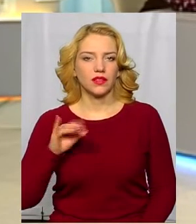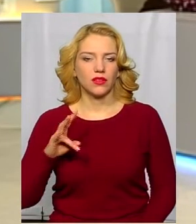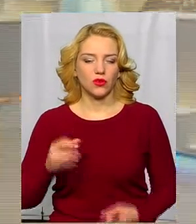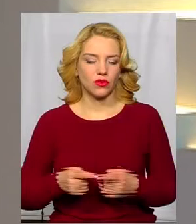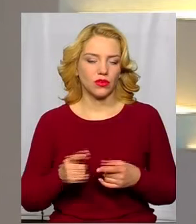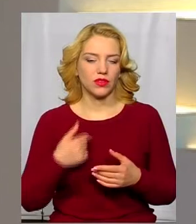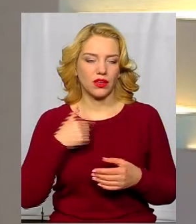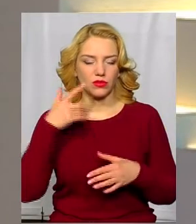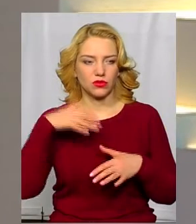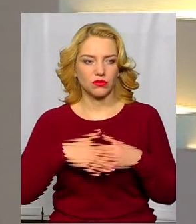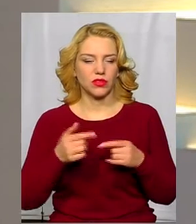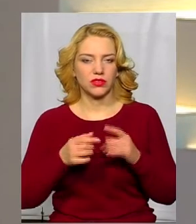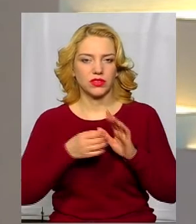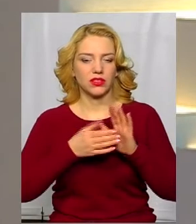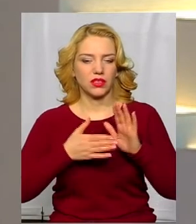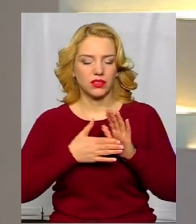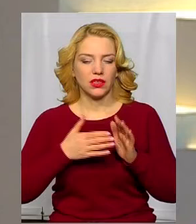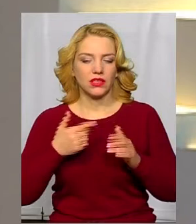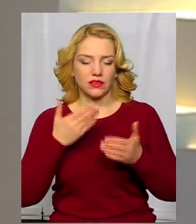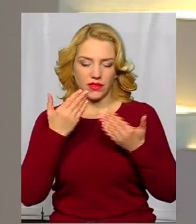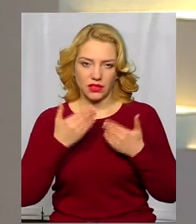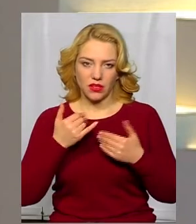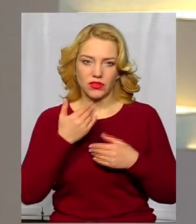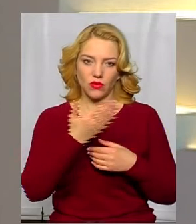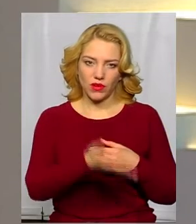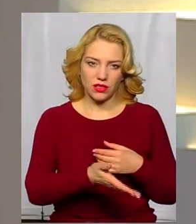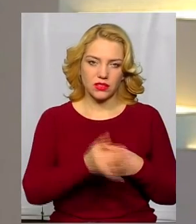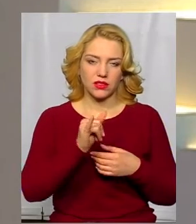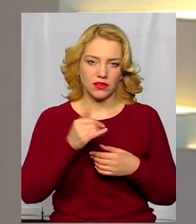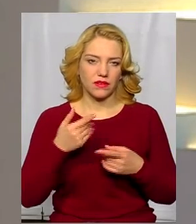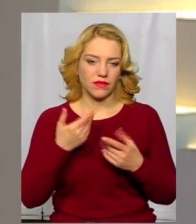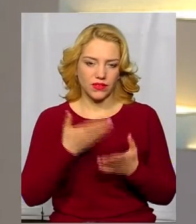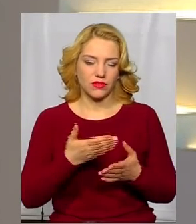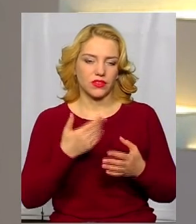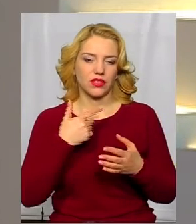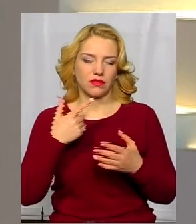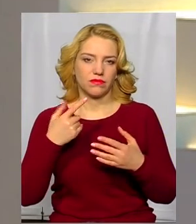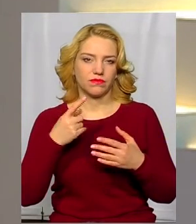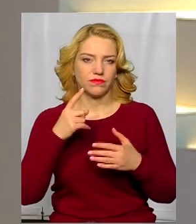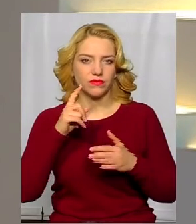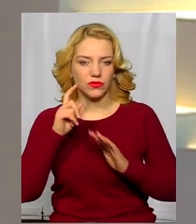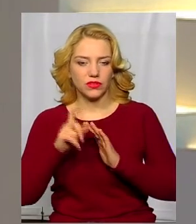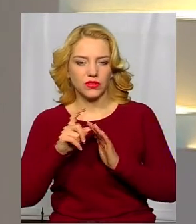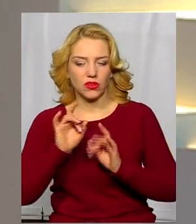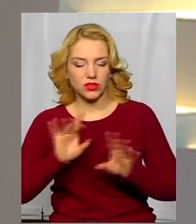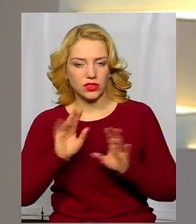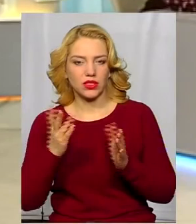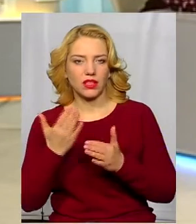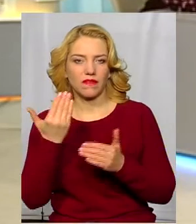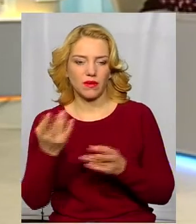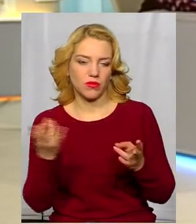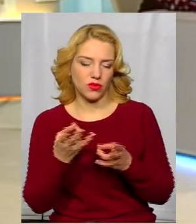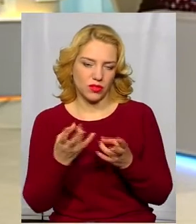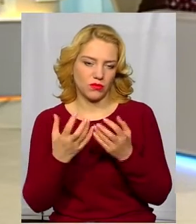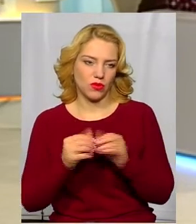далі звертається з департаменту, звертається до вас, так? І ви вже визначаєте, яке вам найнеобхідніше обладнання. Так, яким чином, з